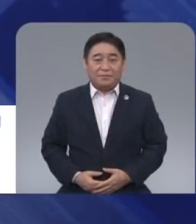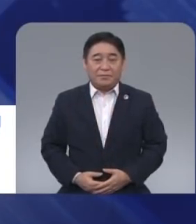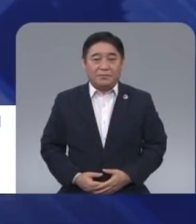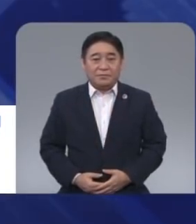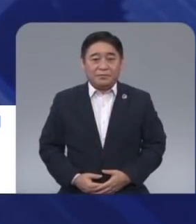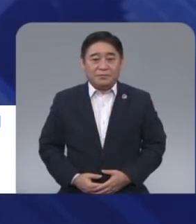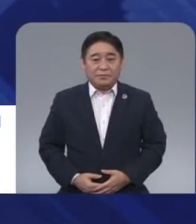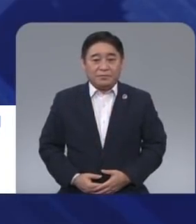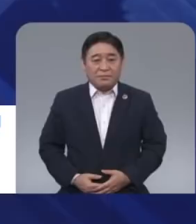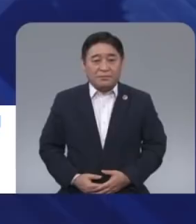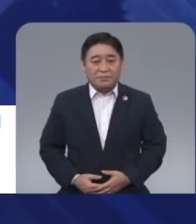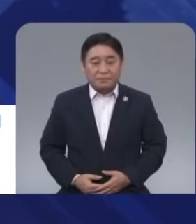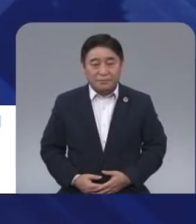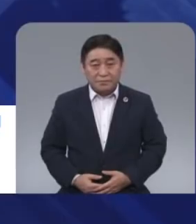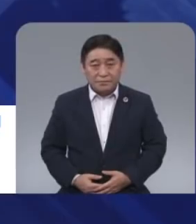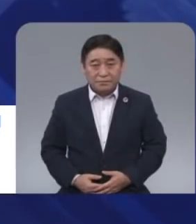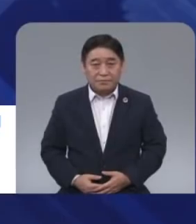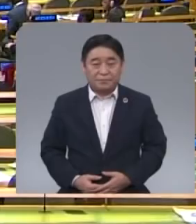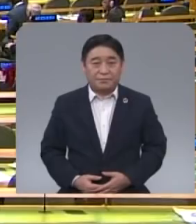특파원이 보도합니다.